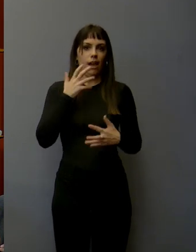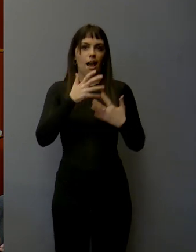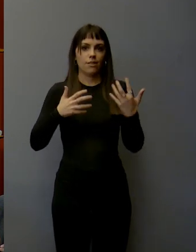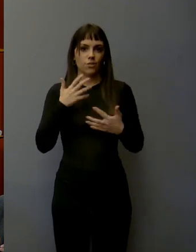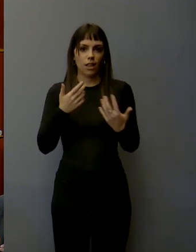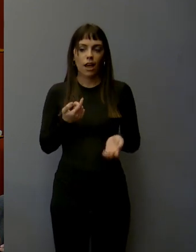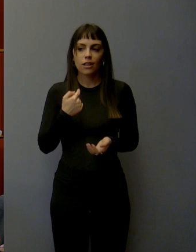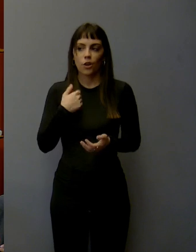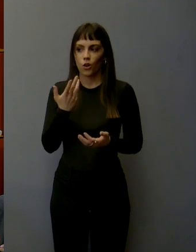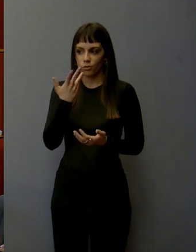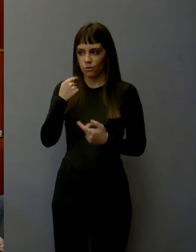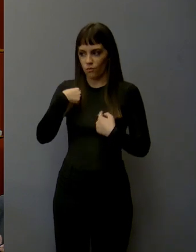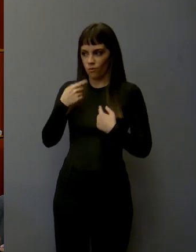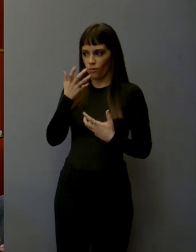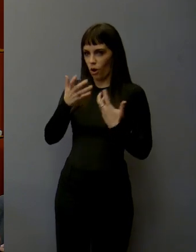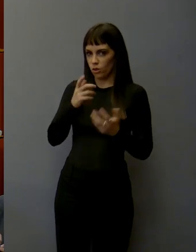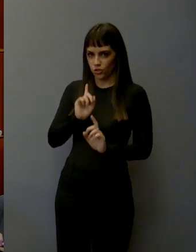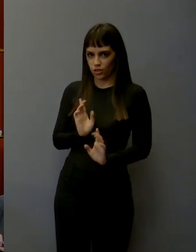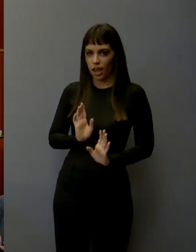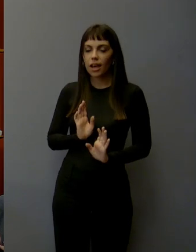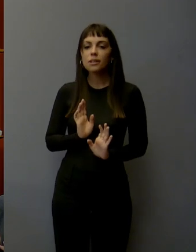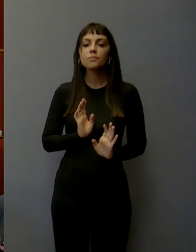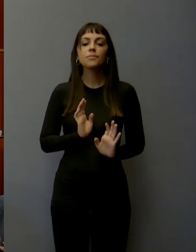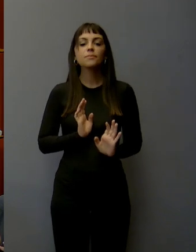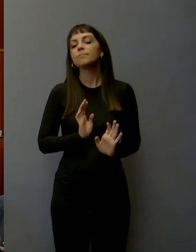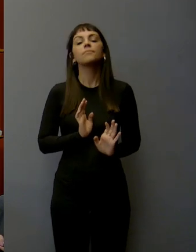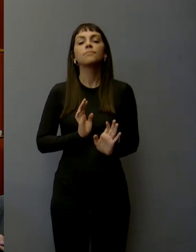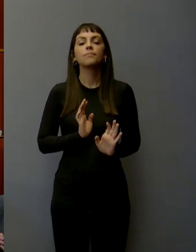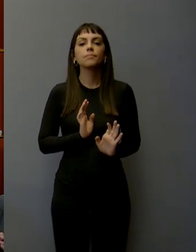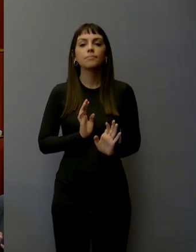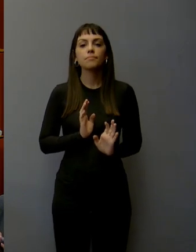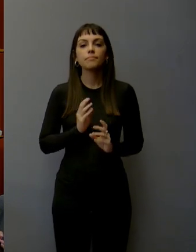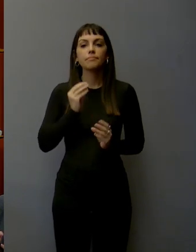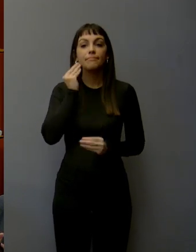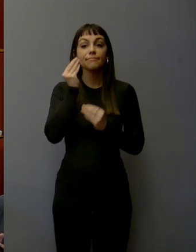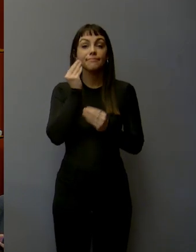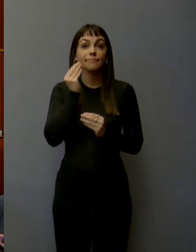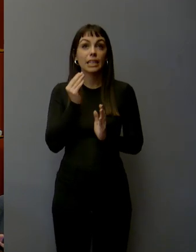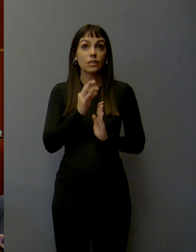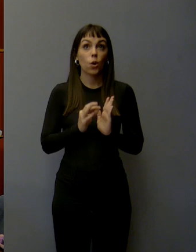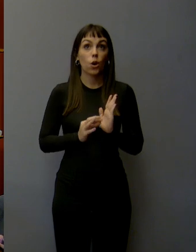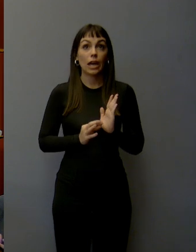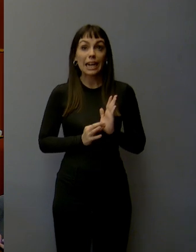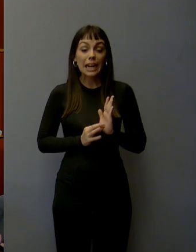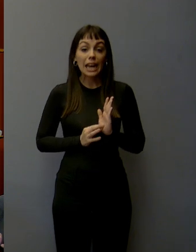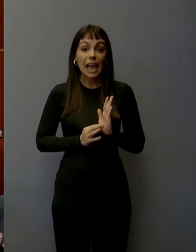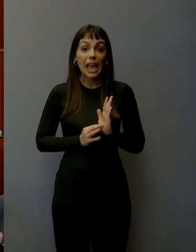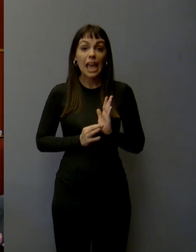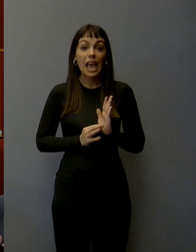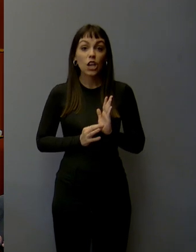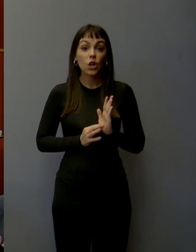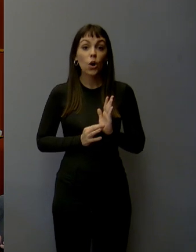agitarmi penso che ci si in qualche maniera dare ci si debba dare delle regole diverse per stare in